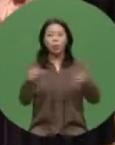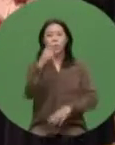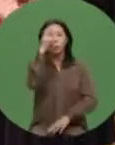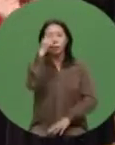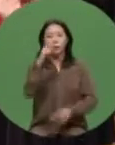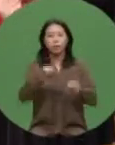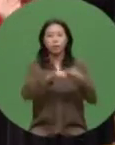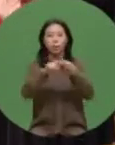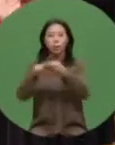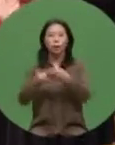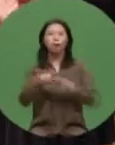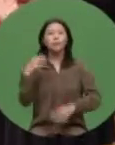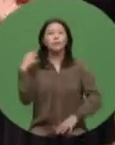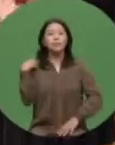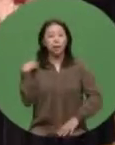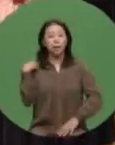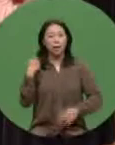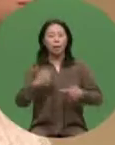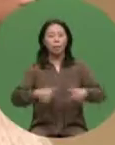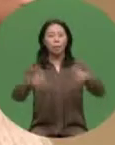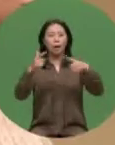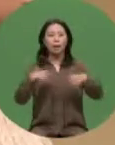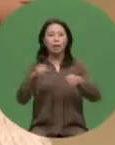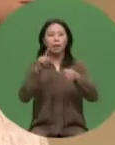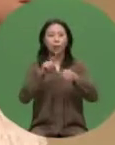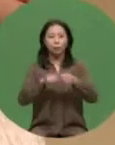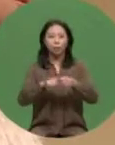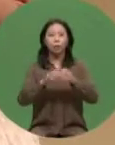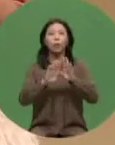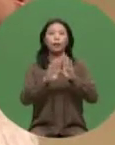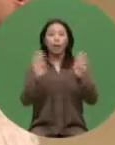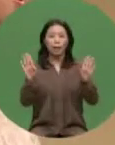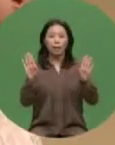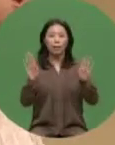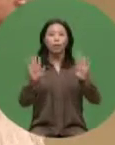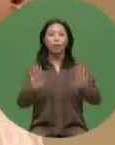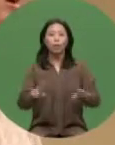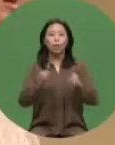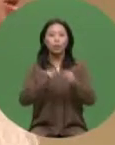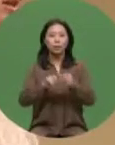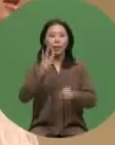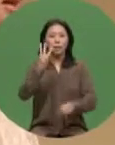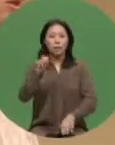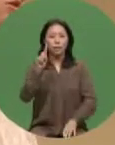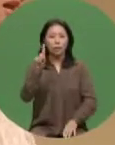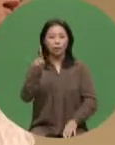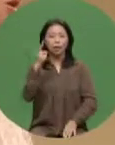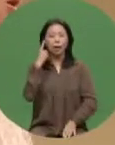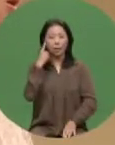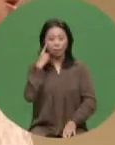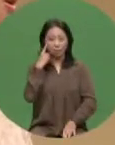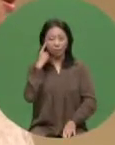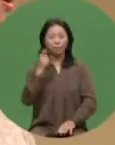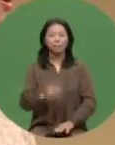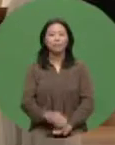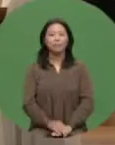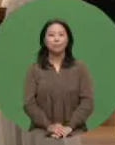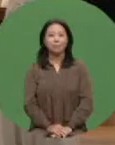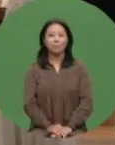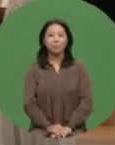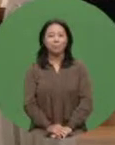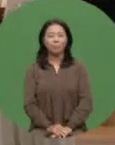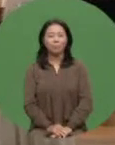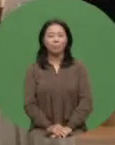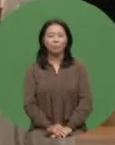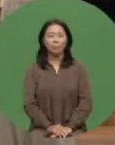協会の主催で毎年行われているもので、今年で31回目となる恒例のコンサート